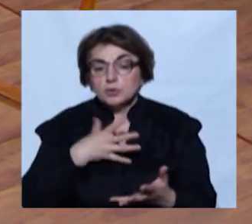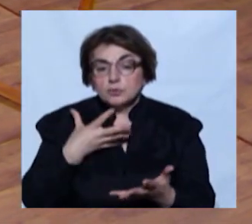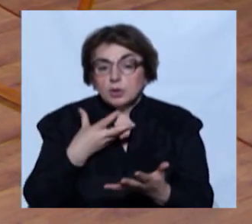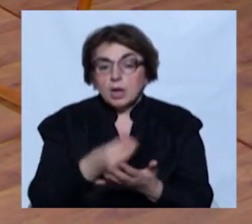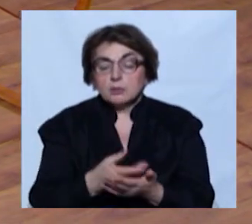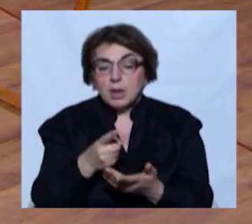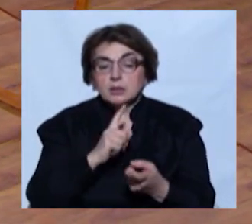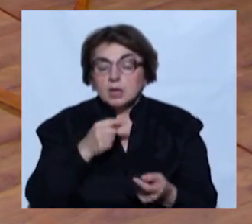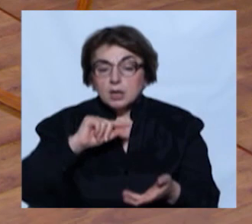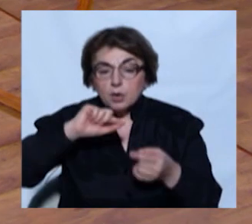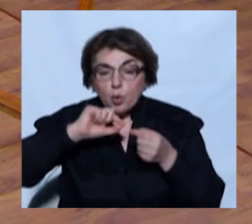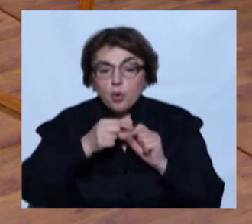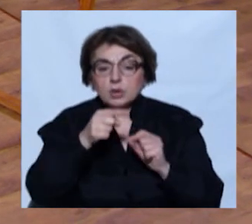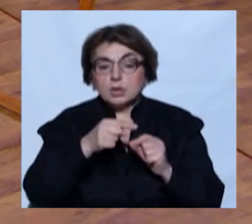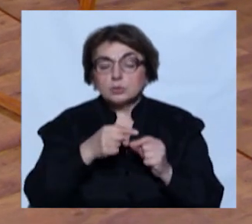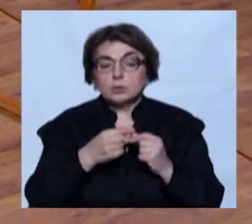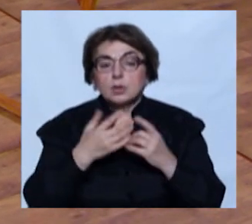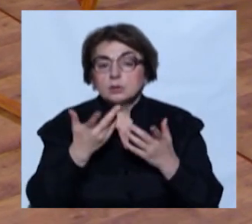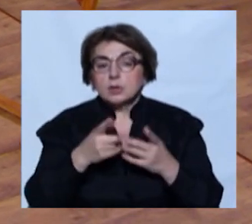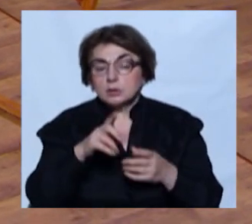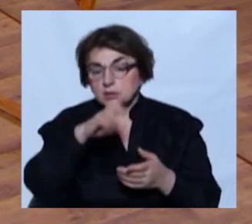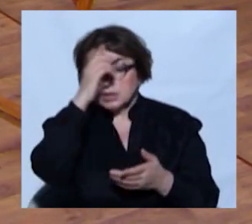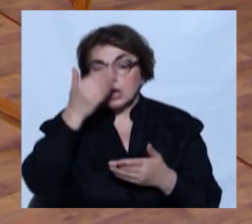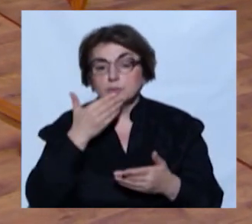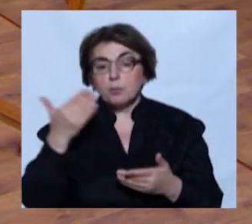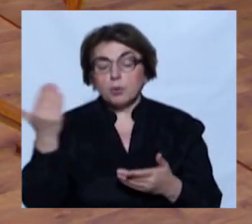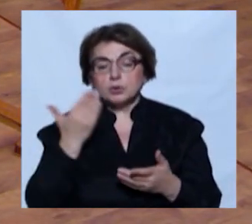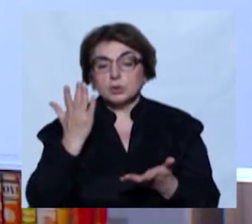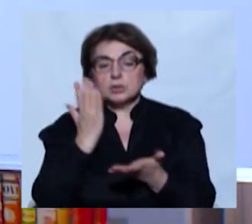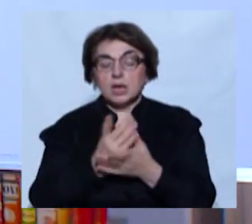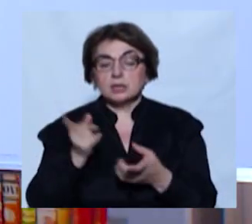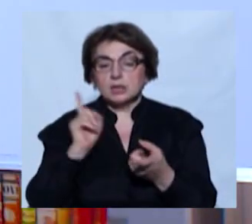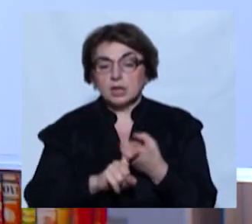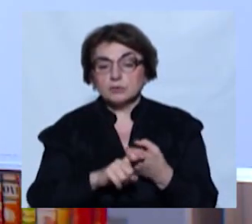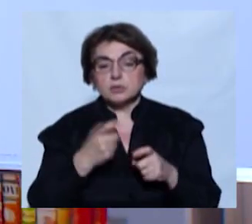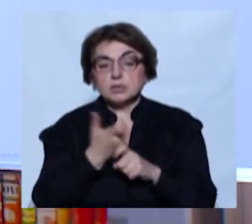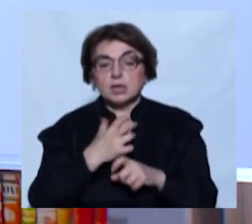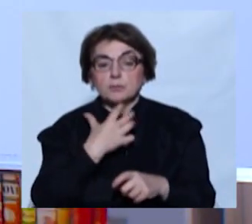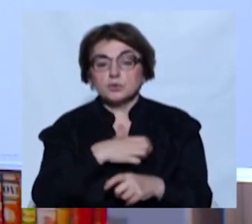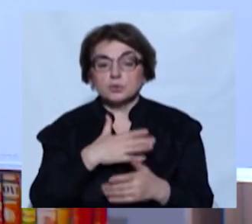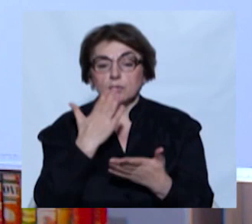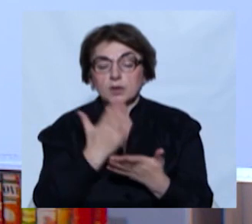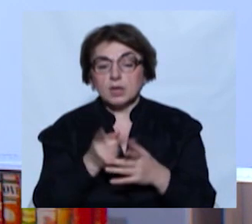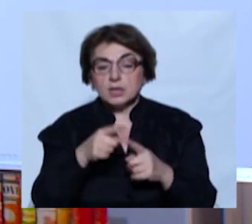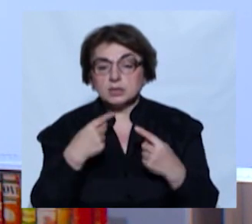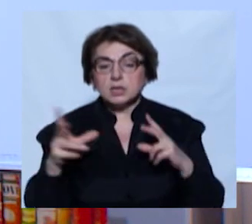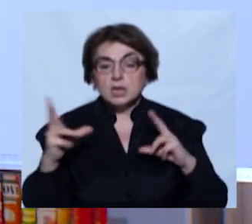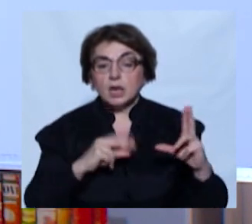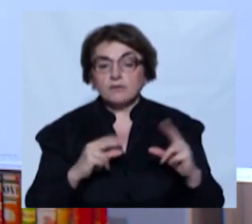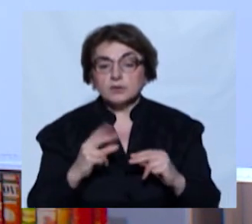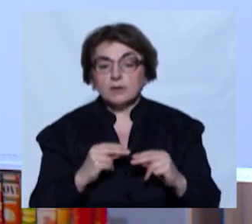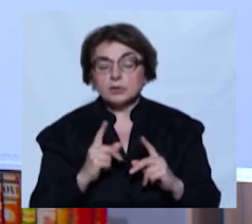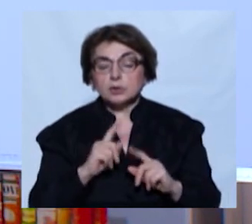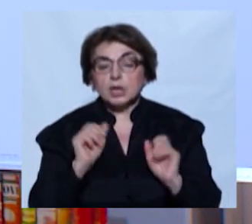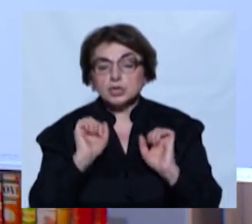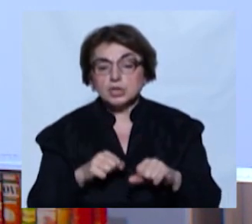თვითმყოფადობაზე, მათ კონკრეტულ მოცემულობაზე და სახელმწიფო პოლიტიკაზეა მორგებული. ამიტომ ძალიან მნიშვნელოვანია ესეც გავითვალისწინოთ.